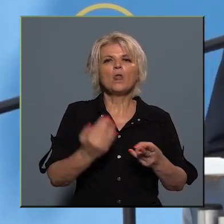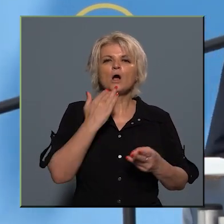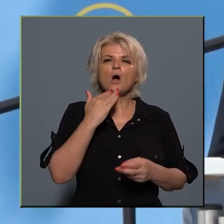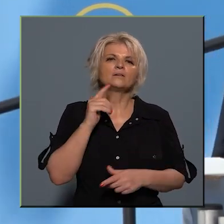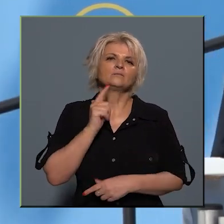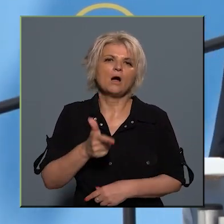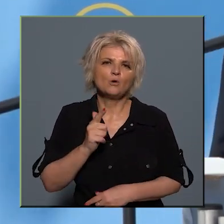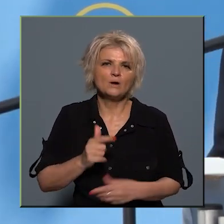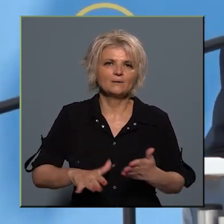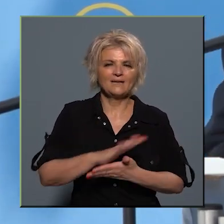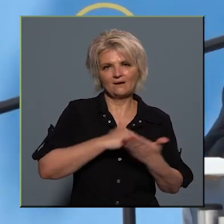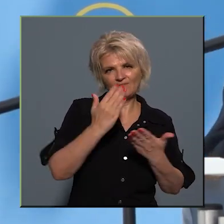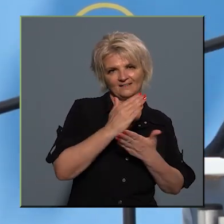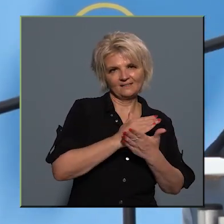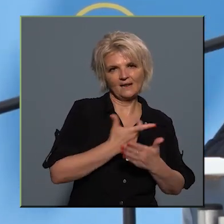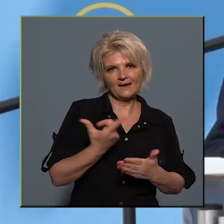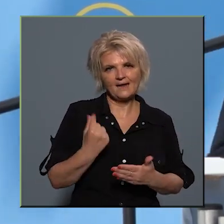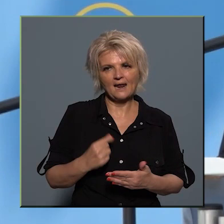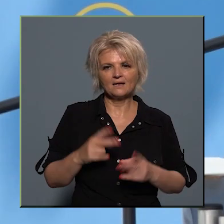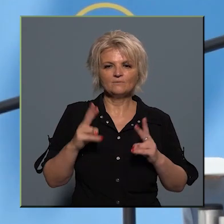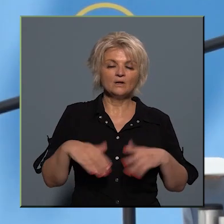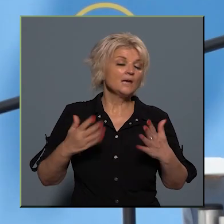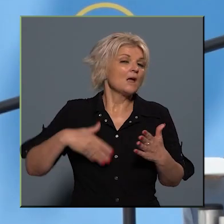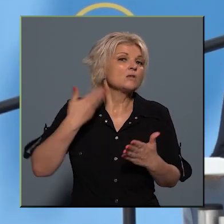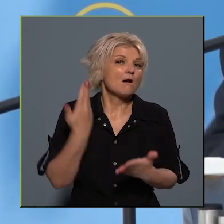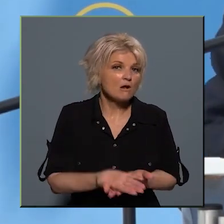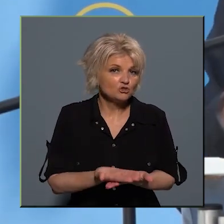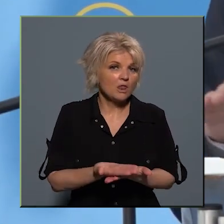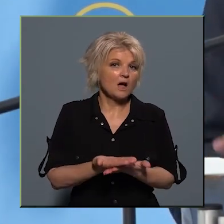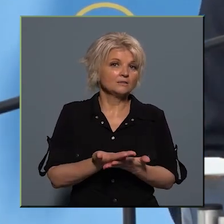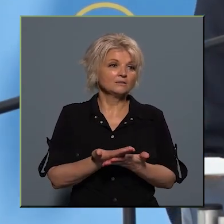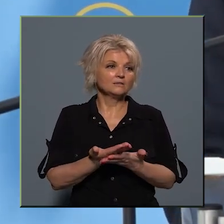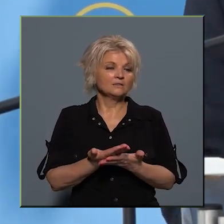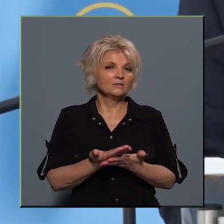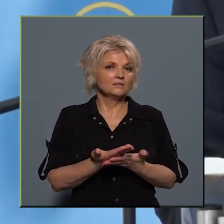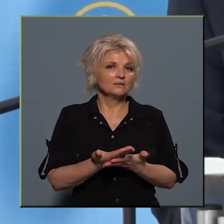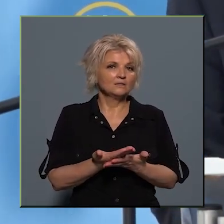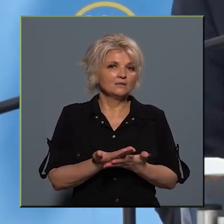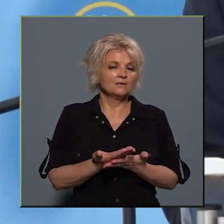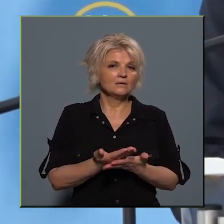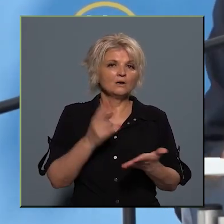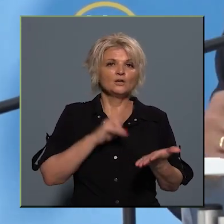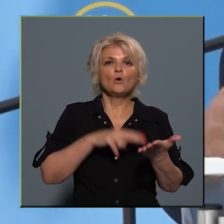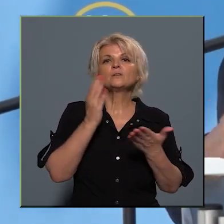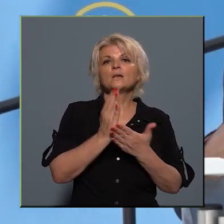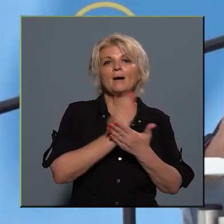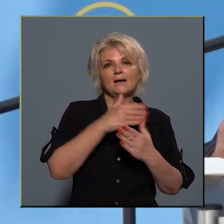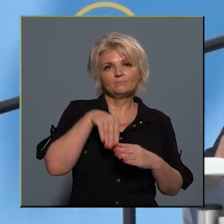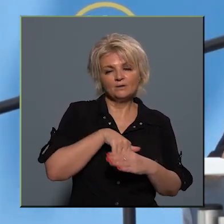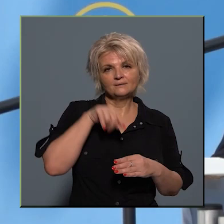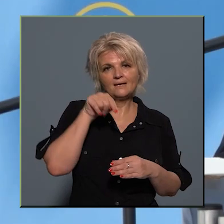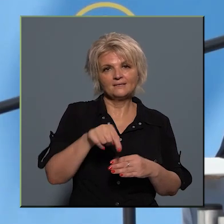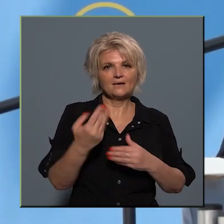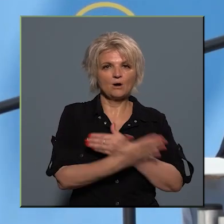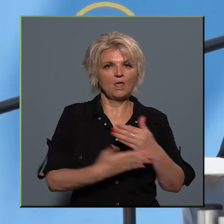milyen feltételekkel, van-e bármilyen javaslata a formálódás alatt álló jogszabályban. Ennek